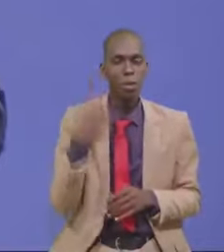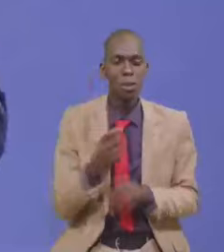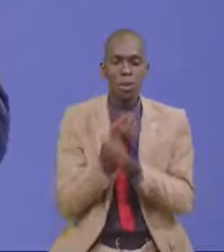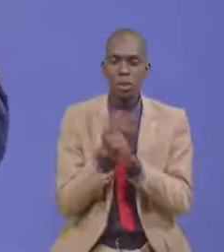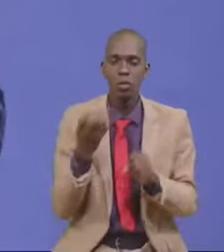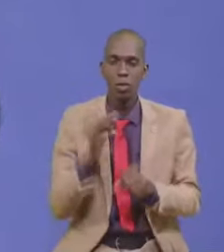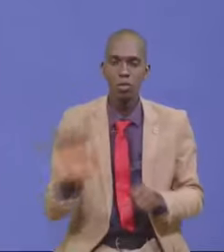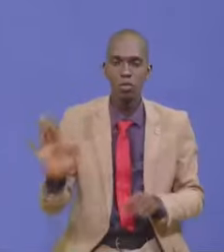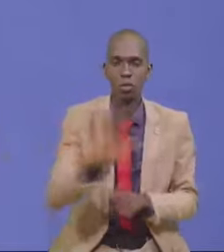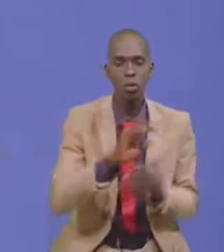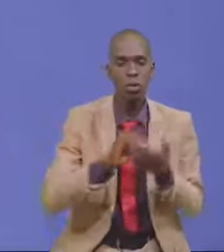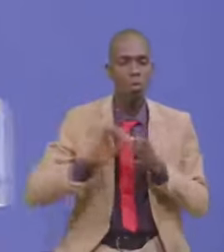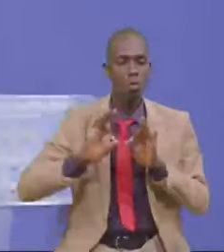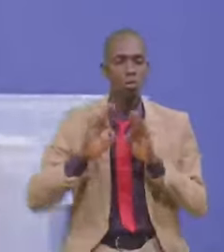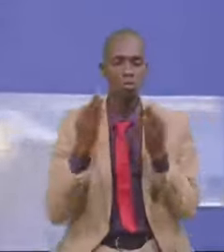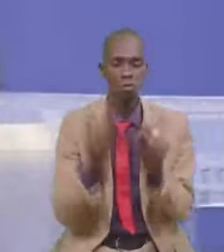Après le sale de votre maison.